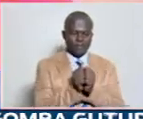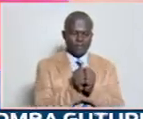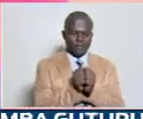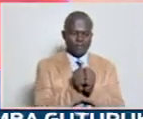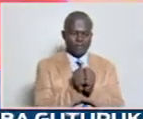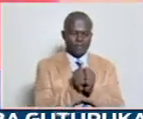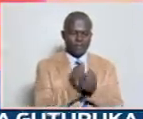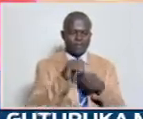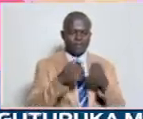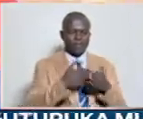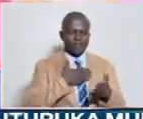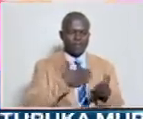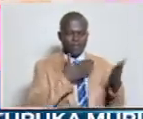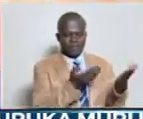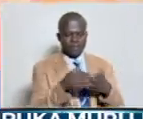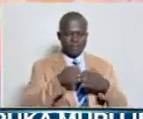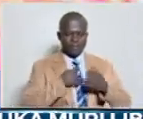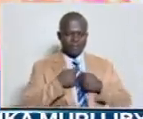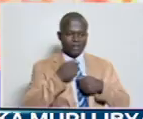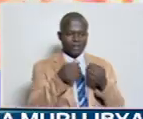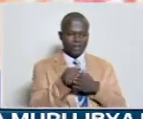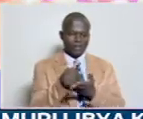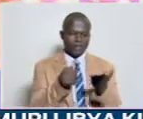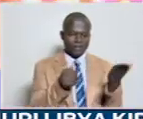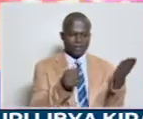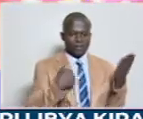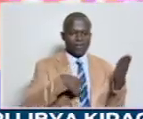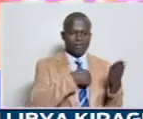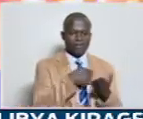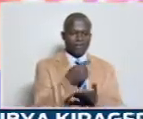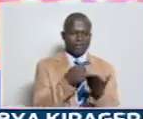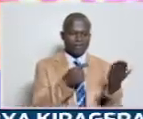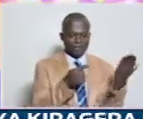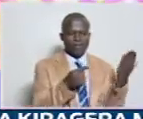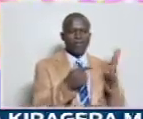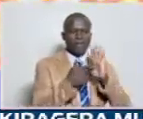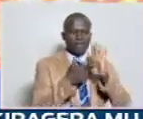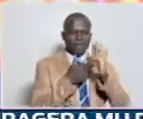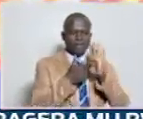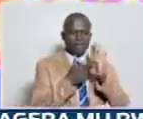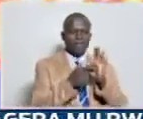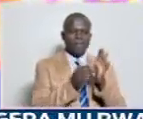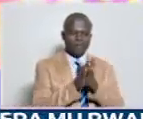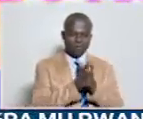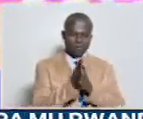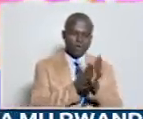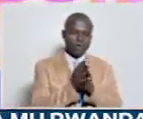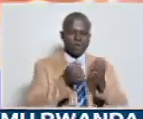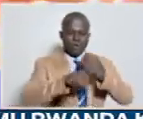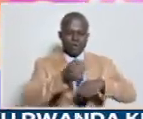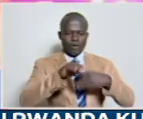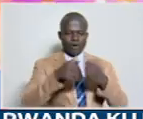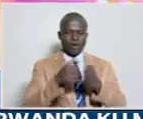Alors déjà j'ai apprécié l'accueil des Rwandais dès l'aéroport, on était très bien accueillis et j'ai aussi remarqué le dynamisme des Rwandais et aussi